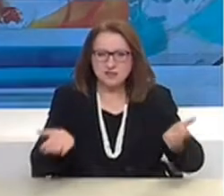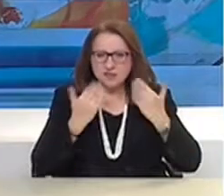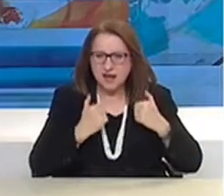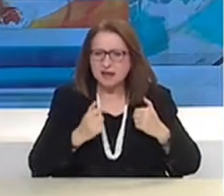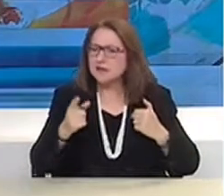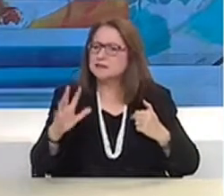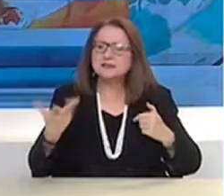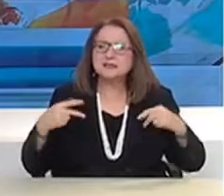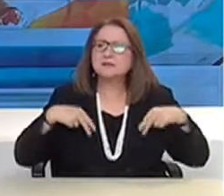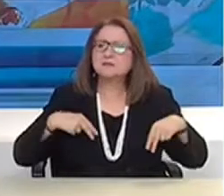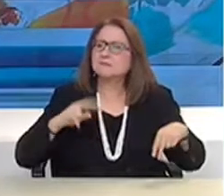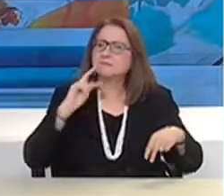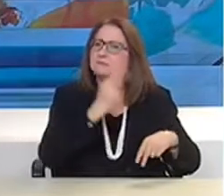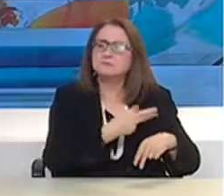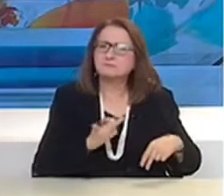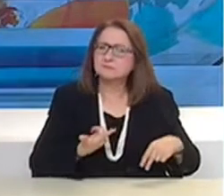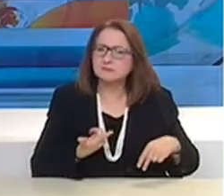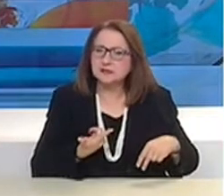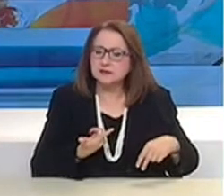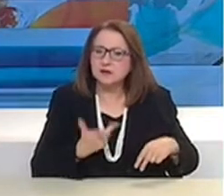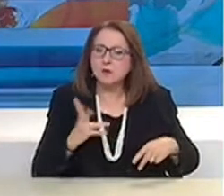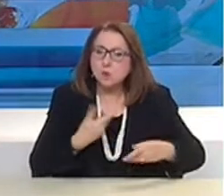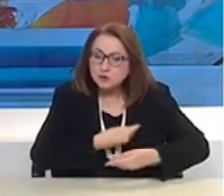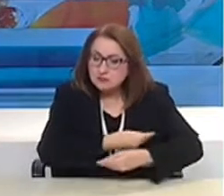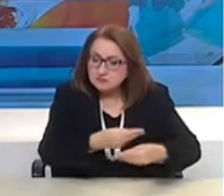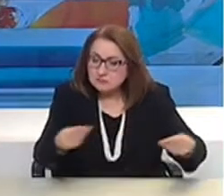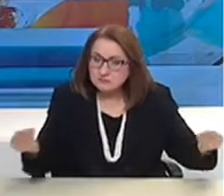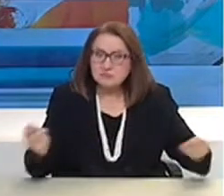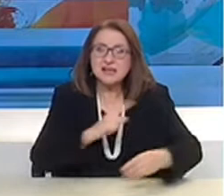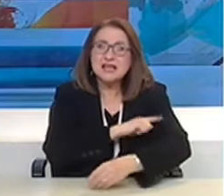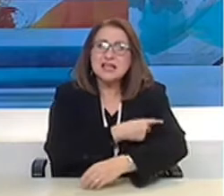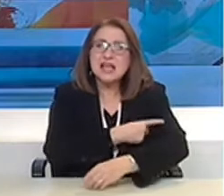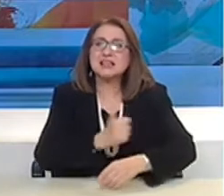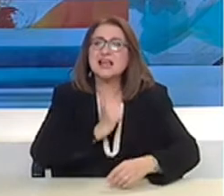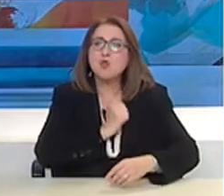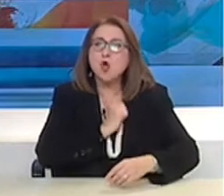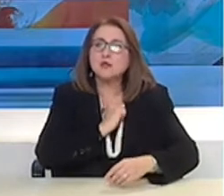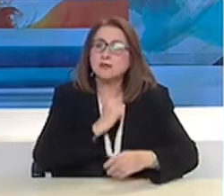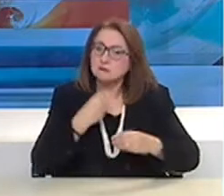έλεγχος των προστατευτικών υλικών. Πότε θα μοιραστούν προστατευτικά υλικά στους ιδιώτες γιατρούς?